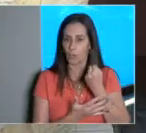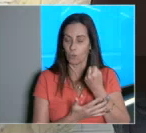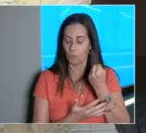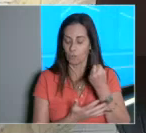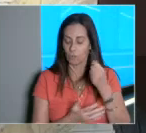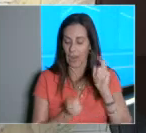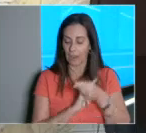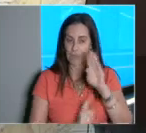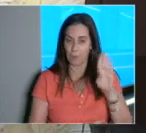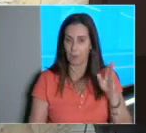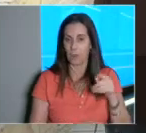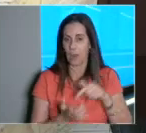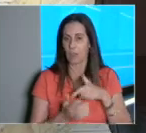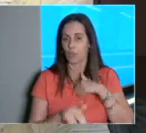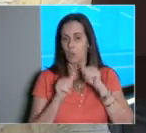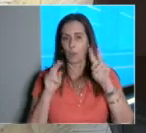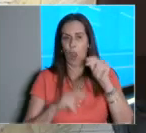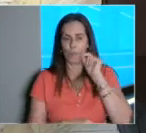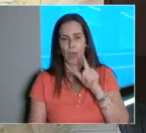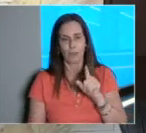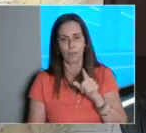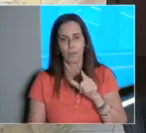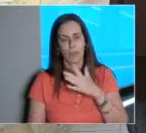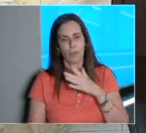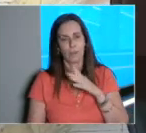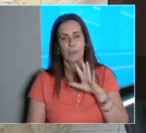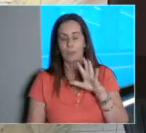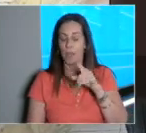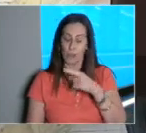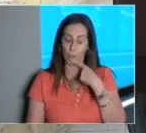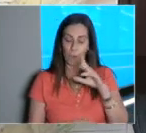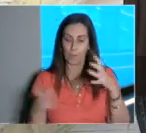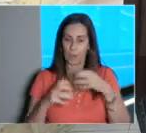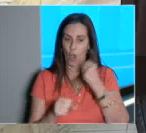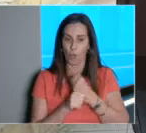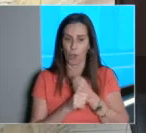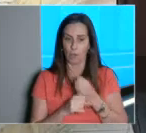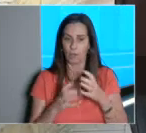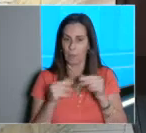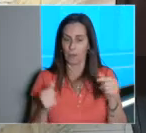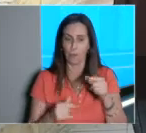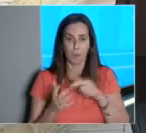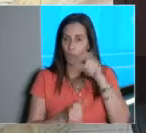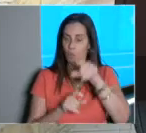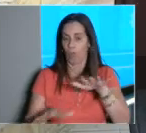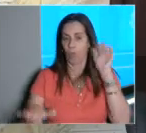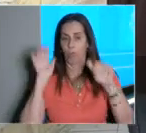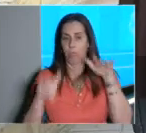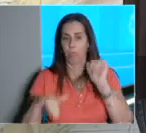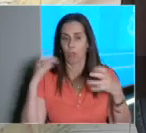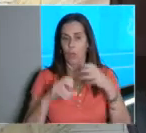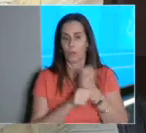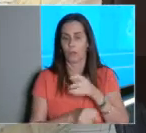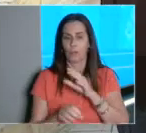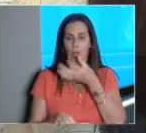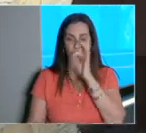להחליף את ביבי, ולכן אני אתן לו את הסיכוי. אבל אדוני הג'נטלמן הנכבד, אם אתה אומר מפלגת העבודה הולכת ונכחדת, היא הולכת ונכחדת, כי אנשים כמוך, מסכידים אותה.